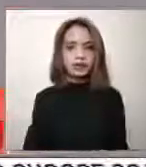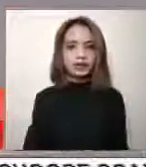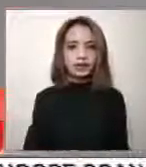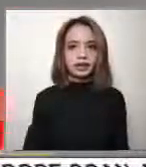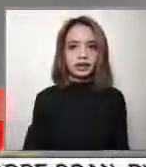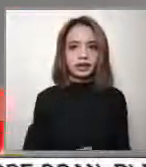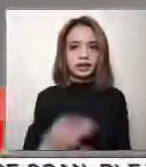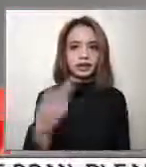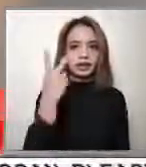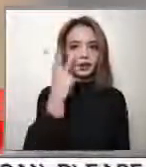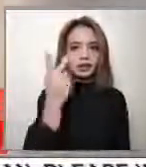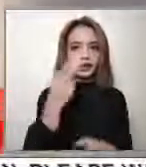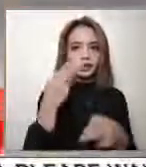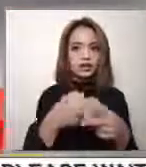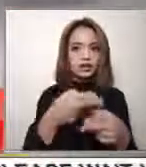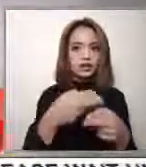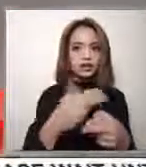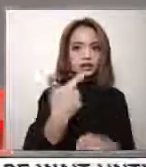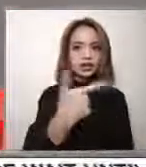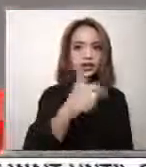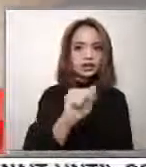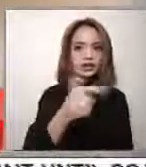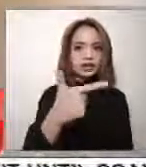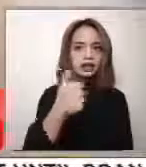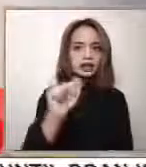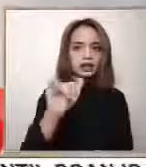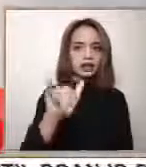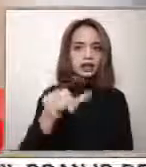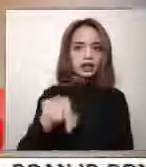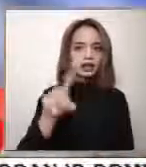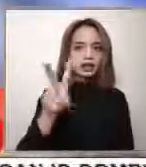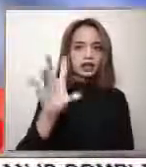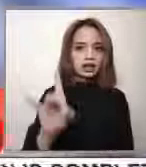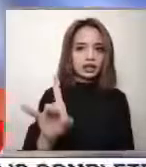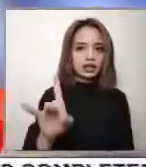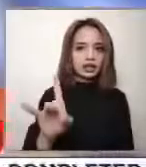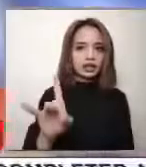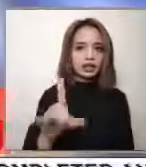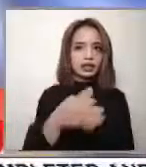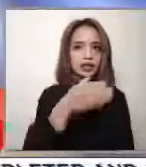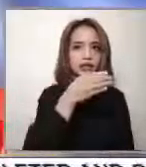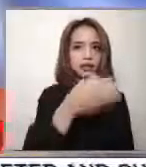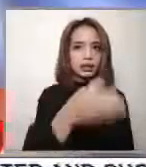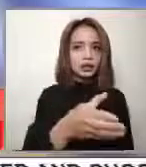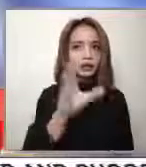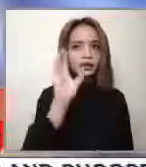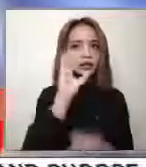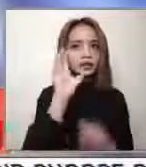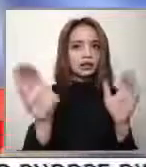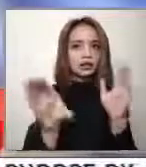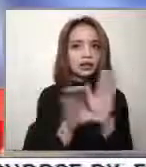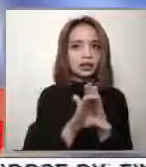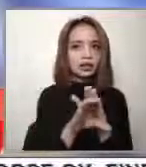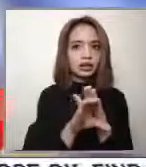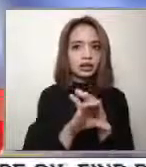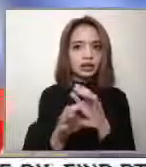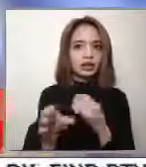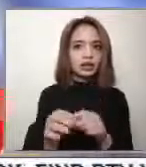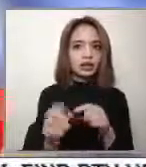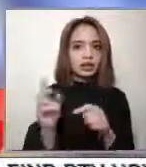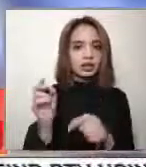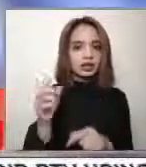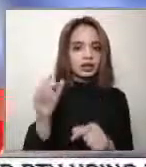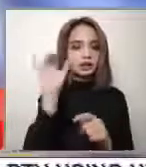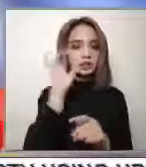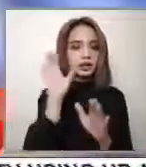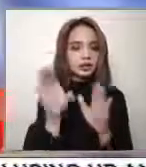may username na @gagay.28 ang nagkomento sa isang photo ni na Heart at She sa Instagram. Sinabi